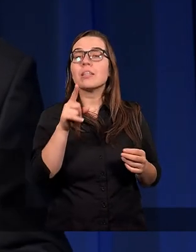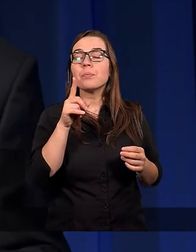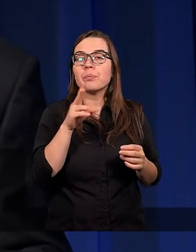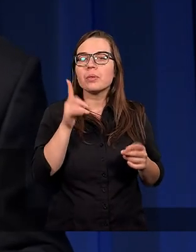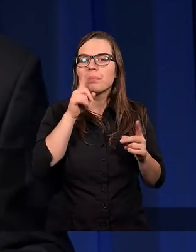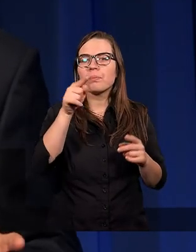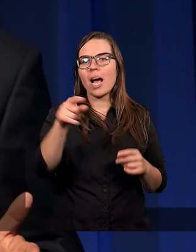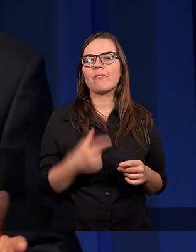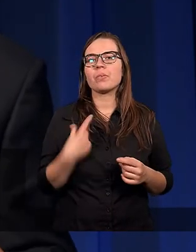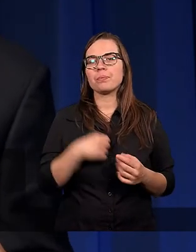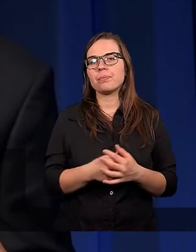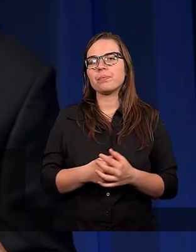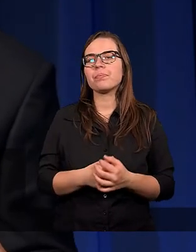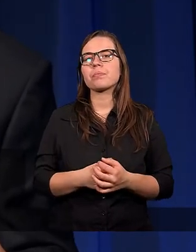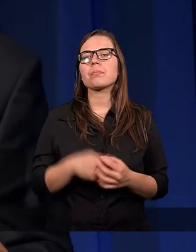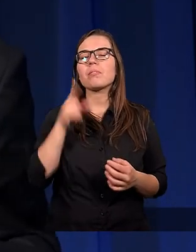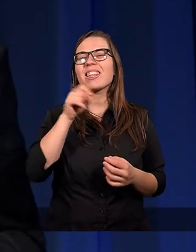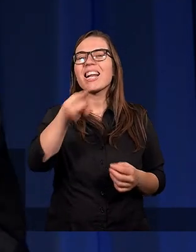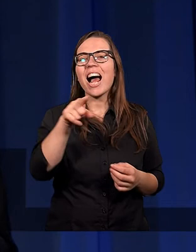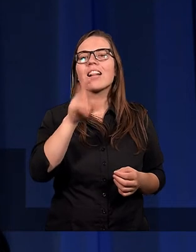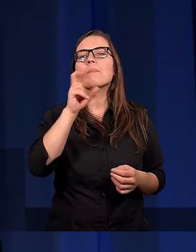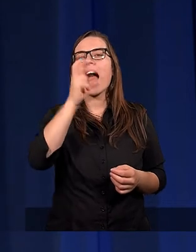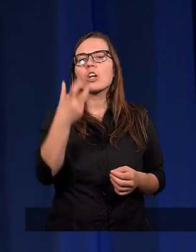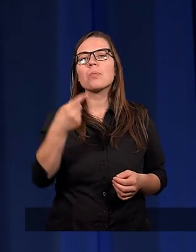prawdziwym, za czym tęsknili.